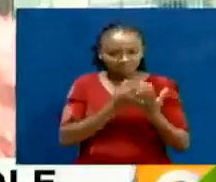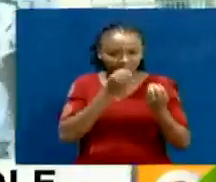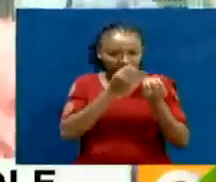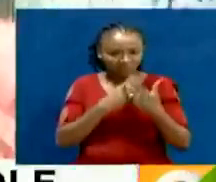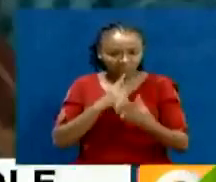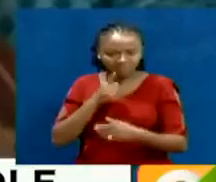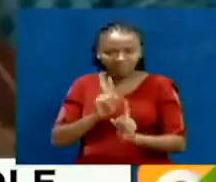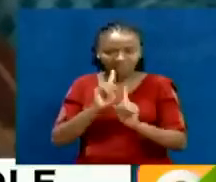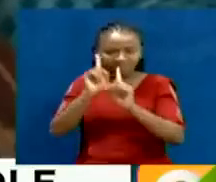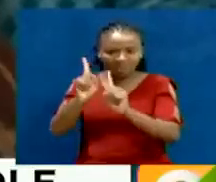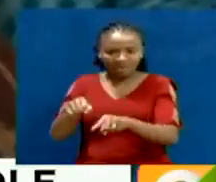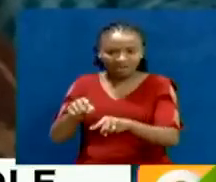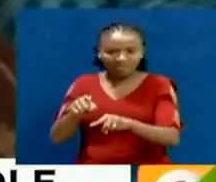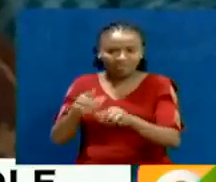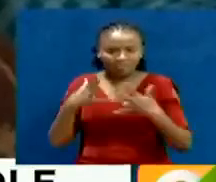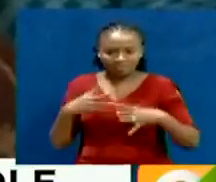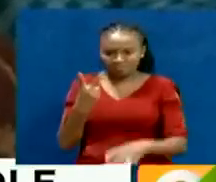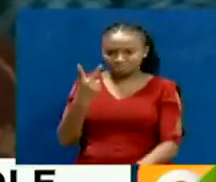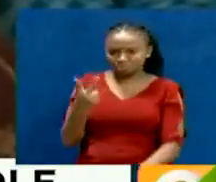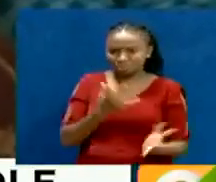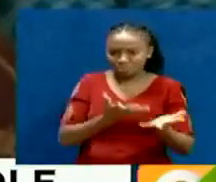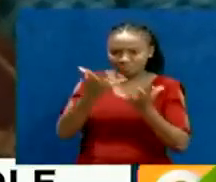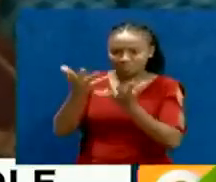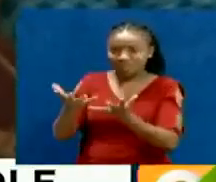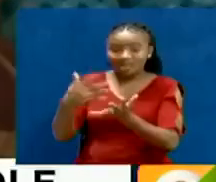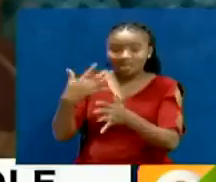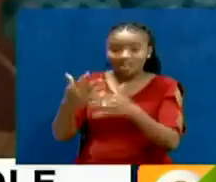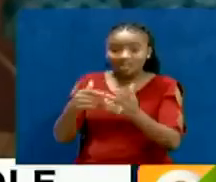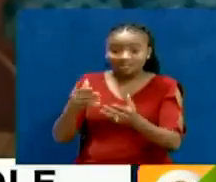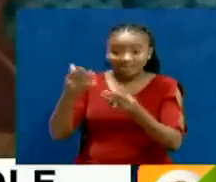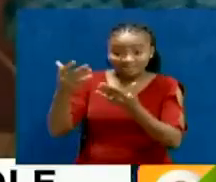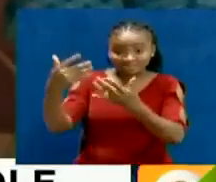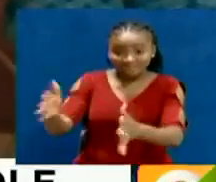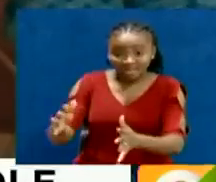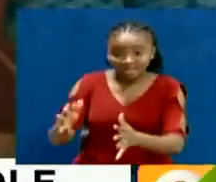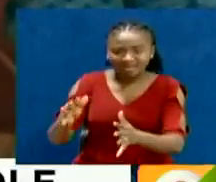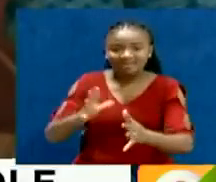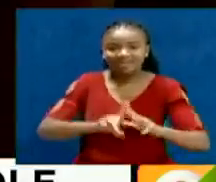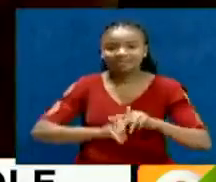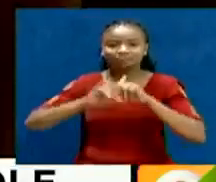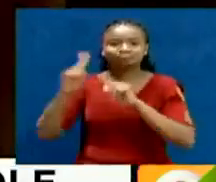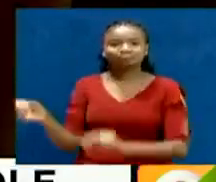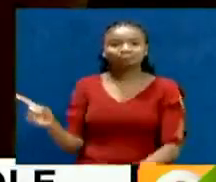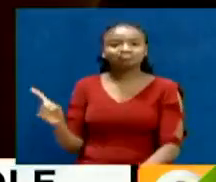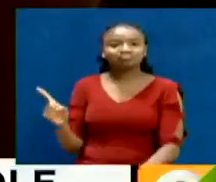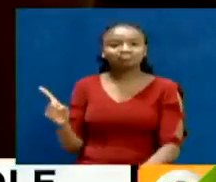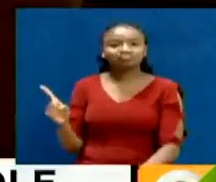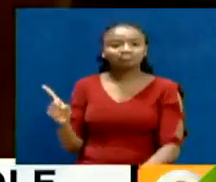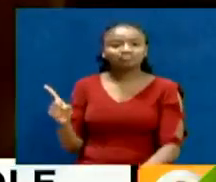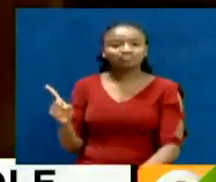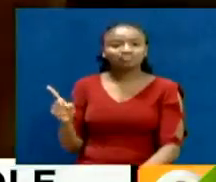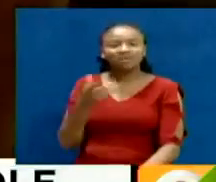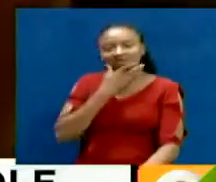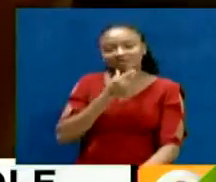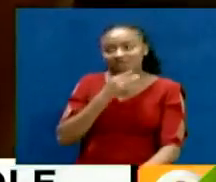kwamba Jennifer alifikishwa hospitalini na watu wawili waliotoweka pindi walipomfikisha hospitalini. Kulingana na